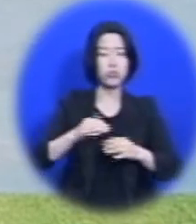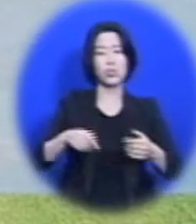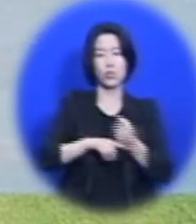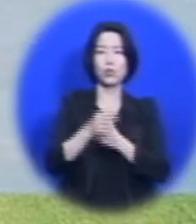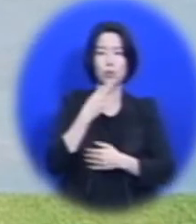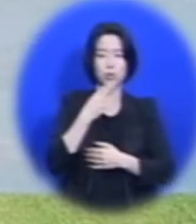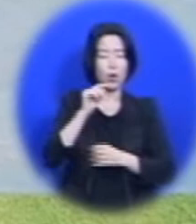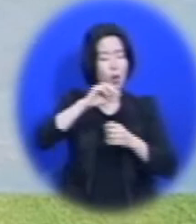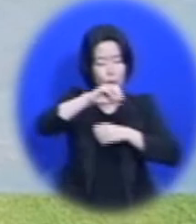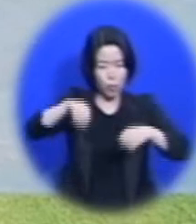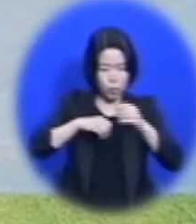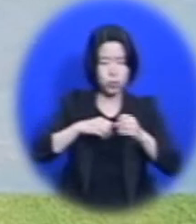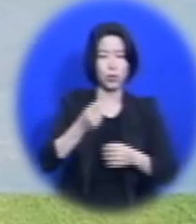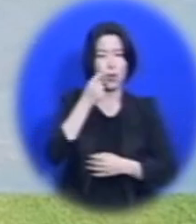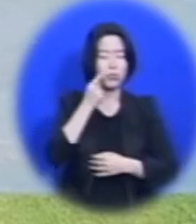오히려 불쌍할 뿐입니다.